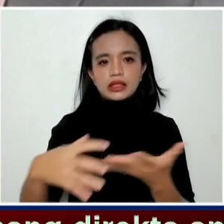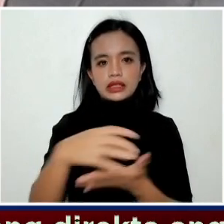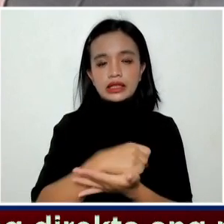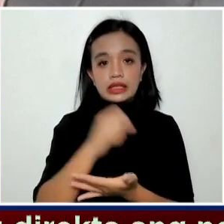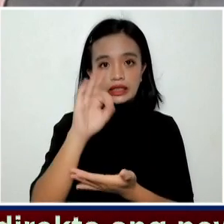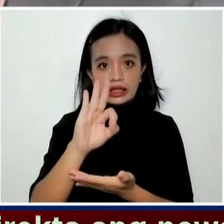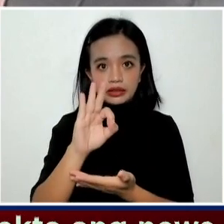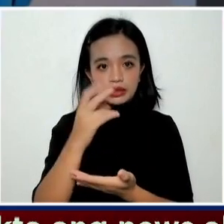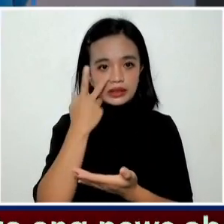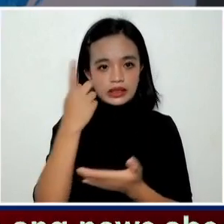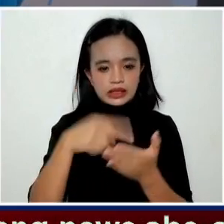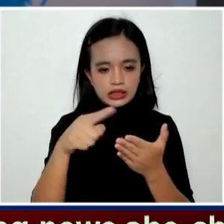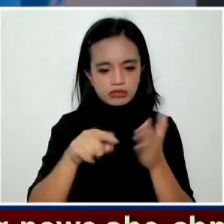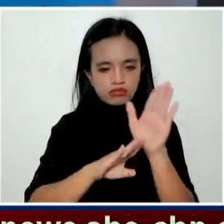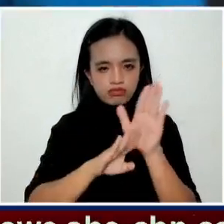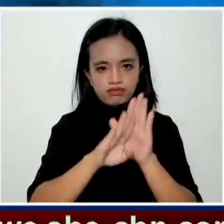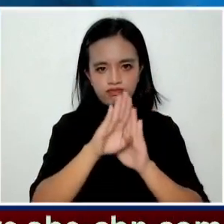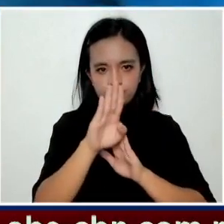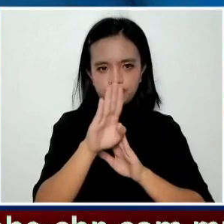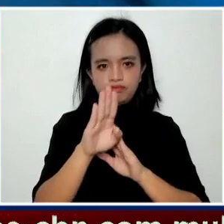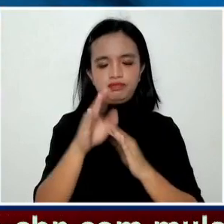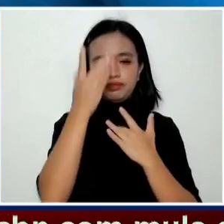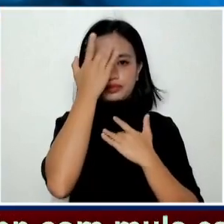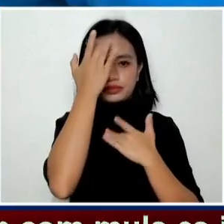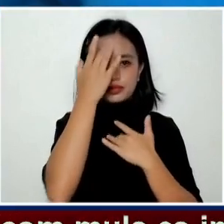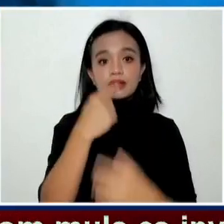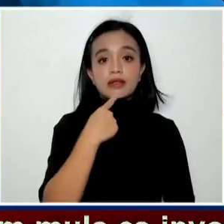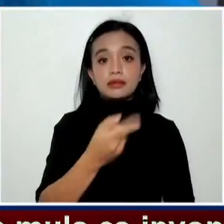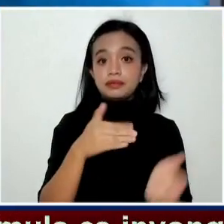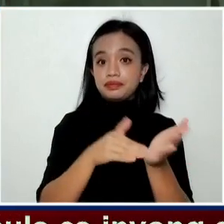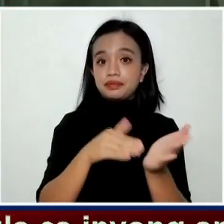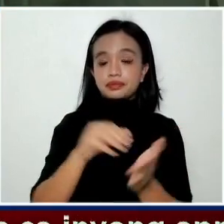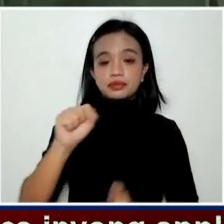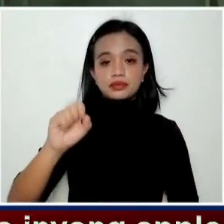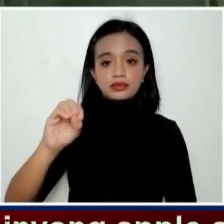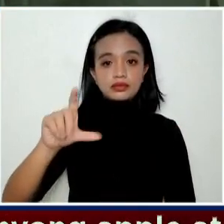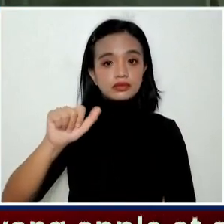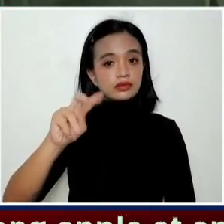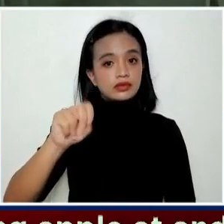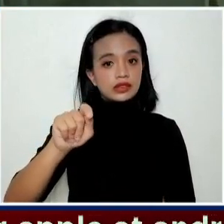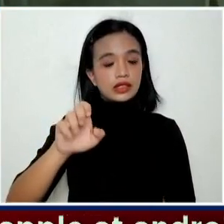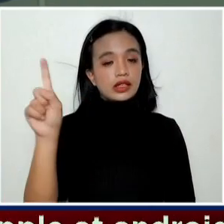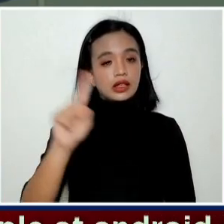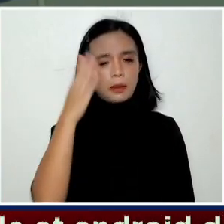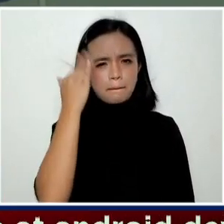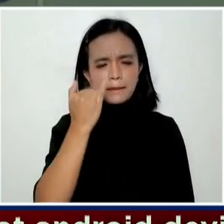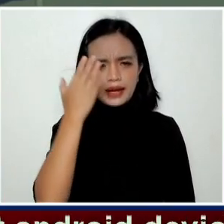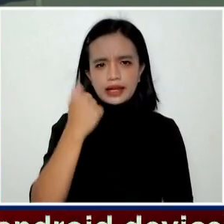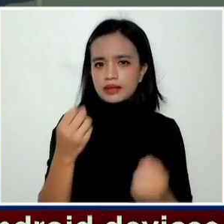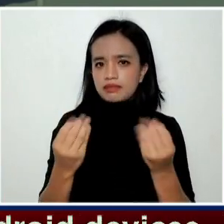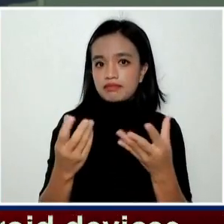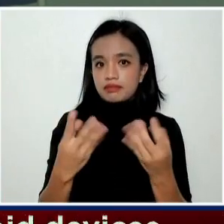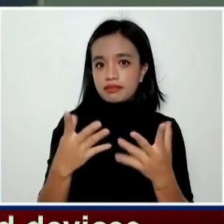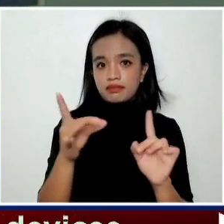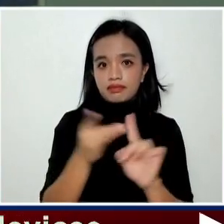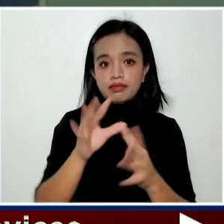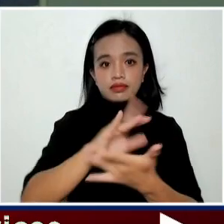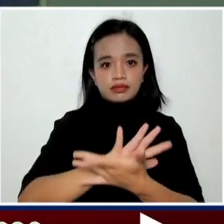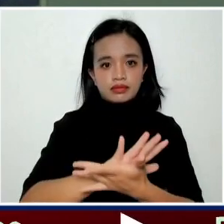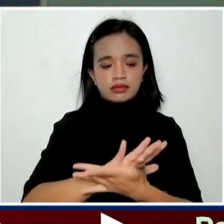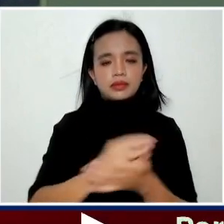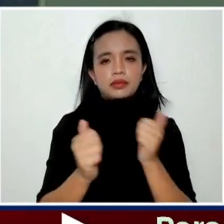cases are going up. Ayon kay Dr. Solante, kasama sa dahilan ng pagdami ng kaso, ang mobility o